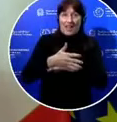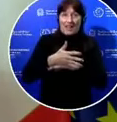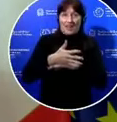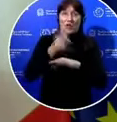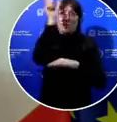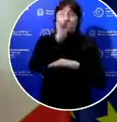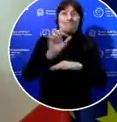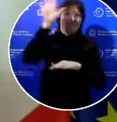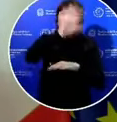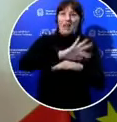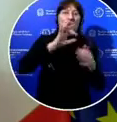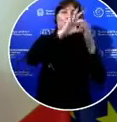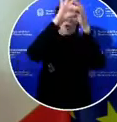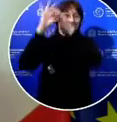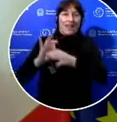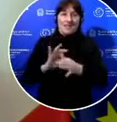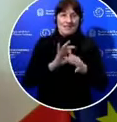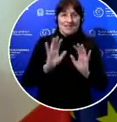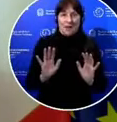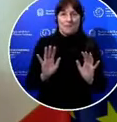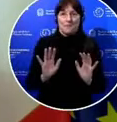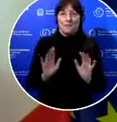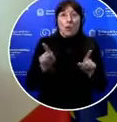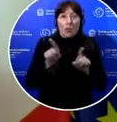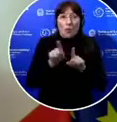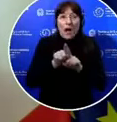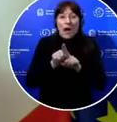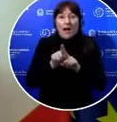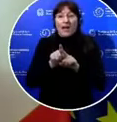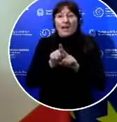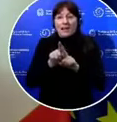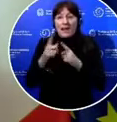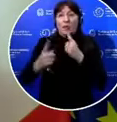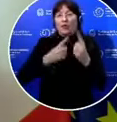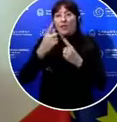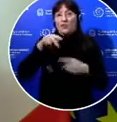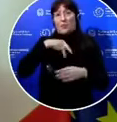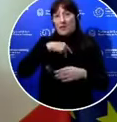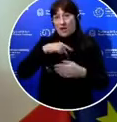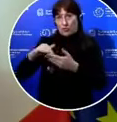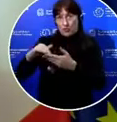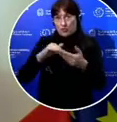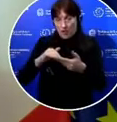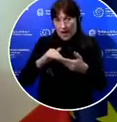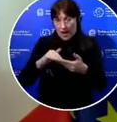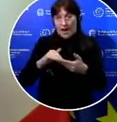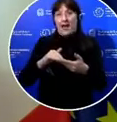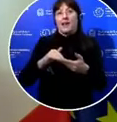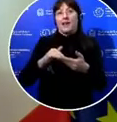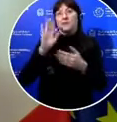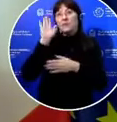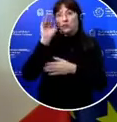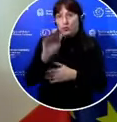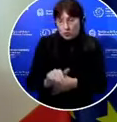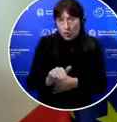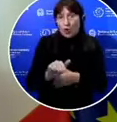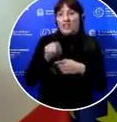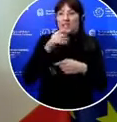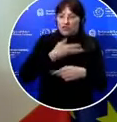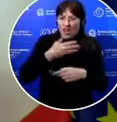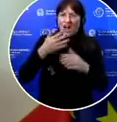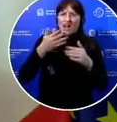sentita anche nel privato sociale, che si trova di fronte nella sua azione quotidiana una diversificazione